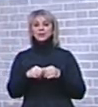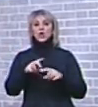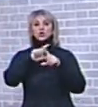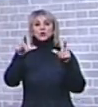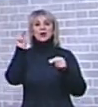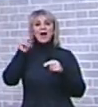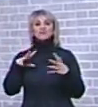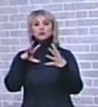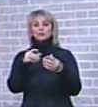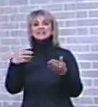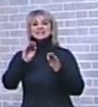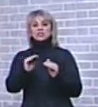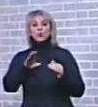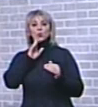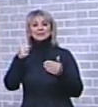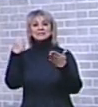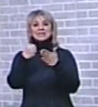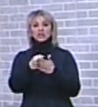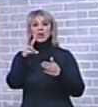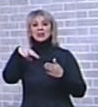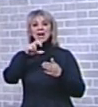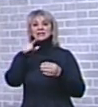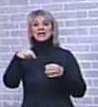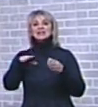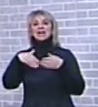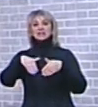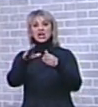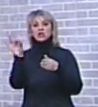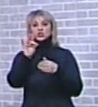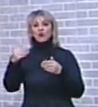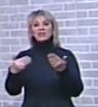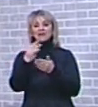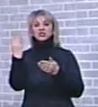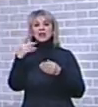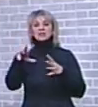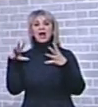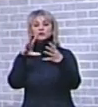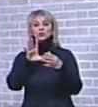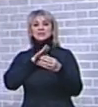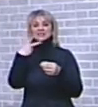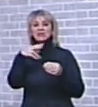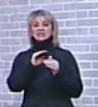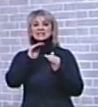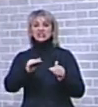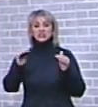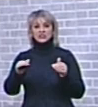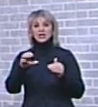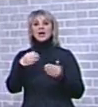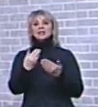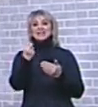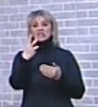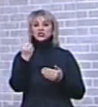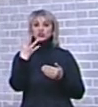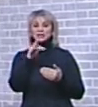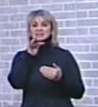Школьный автобус с детьми сегодня утром столкнулся с «Ладой» на трассе Ростов-Новошахтинск. В автобусе ехали 20 подростков 13